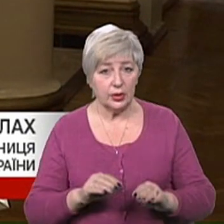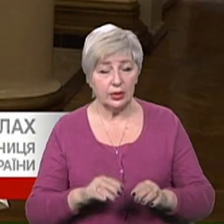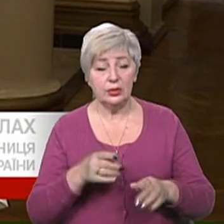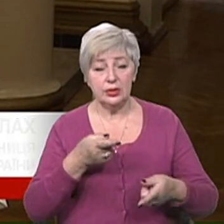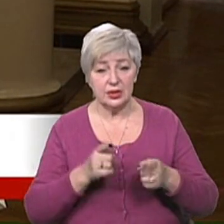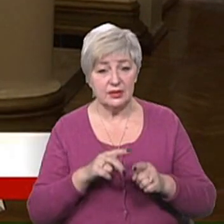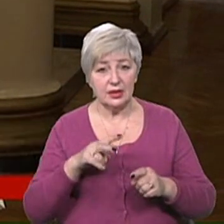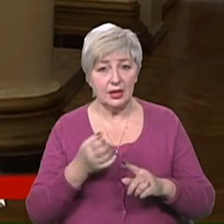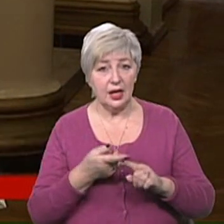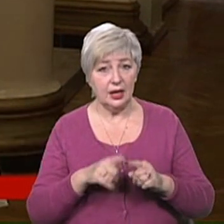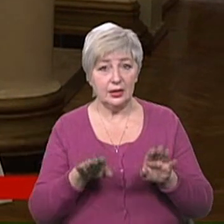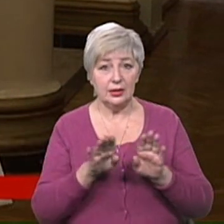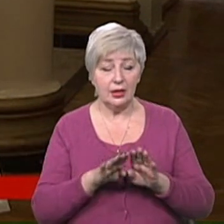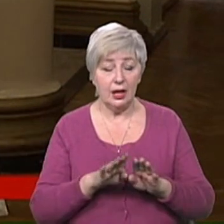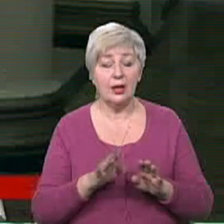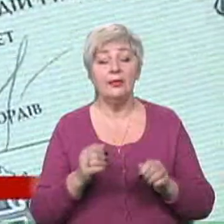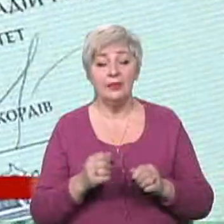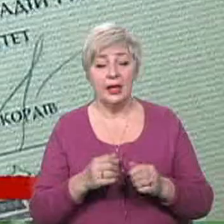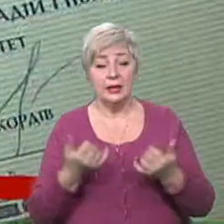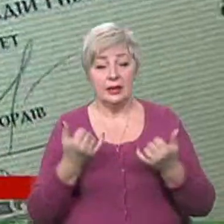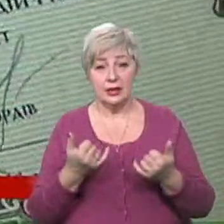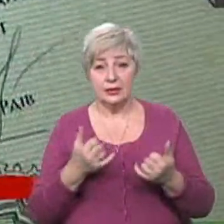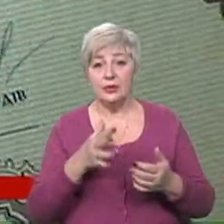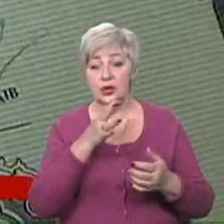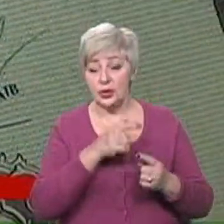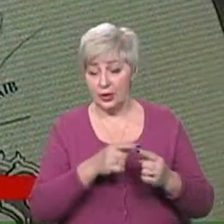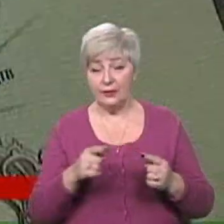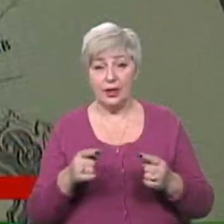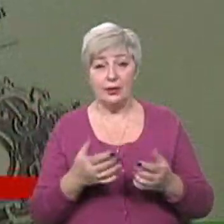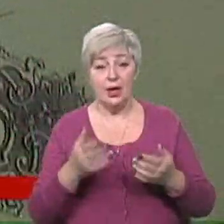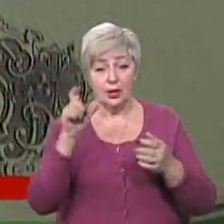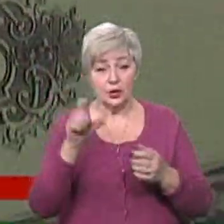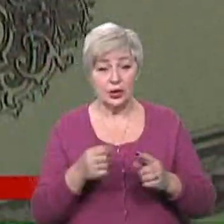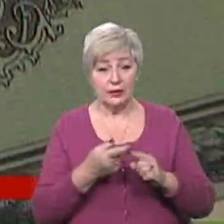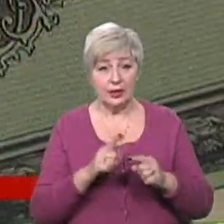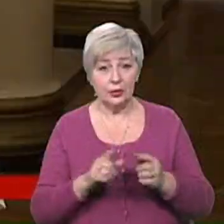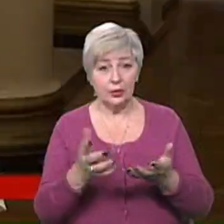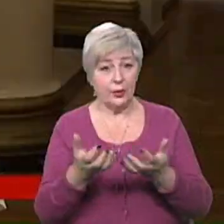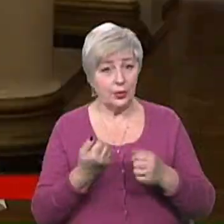было ли чего-то подобного. Поэтому на сегодняшний момент человек, который получит этот рекорд,